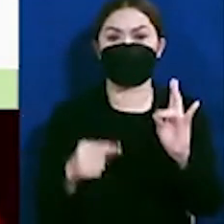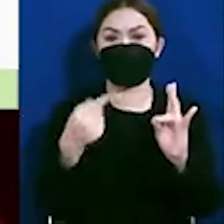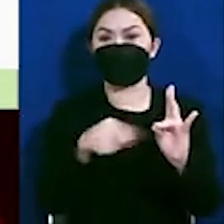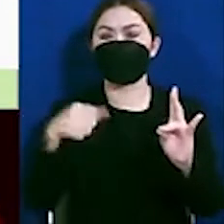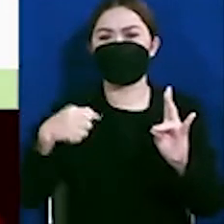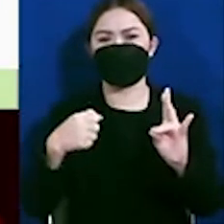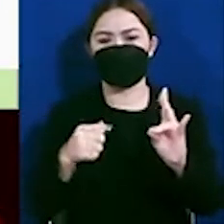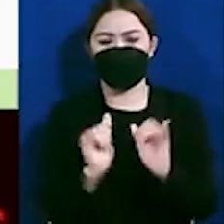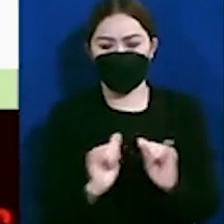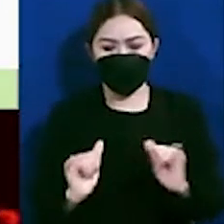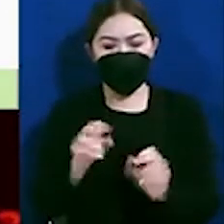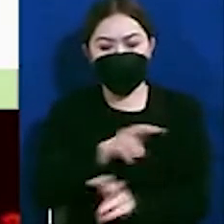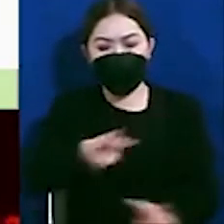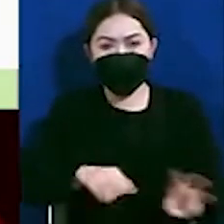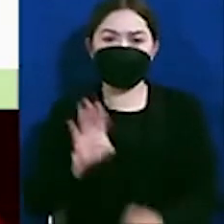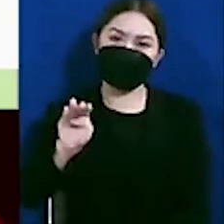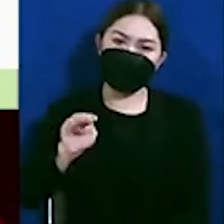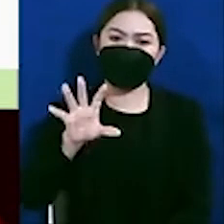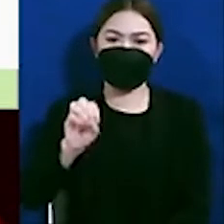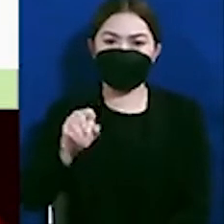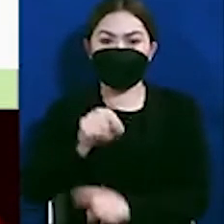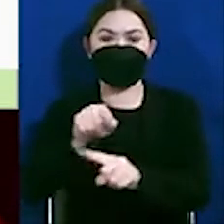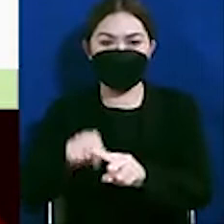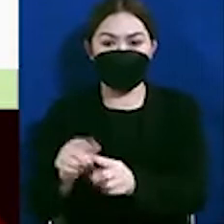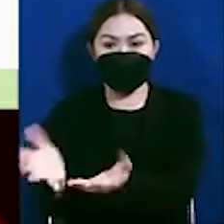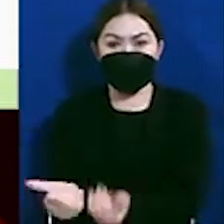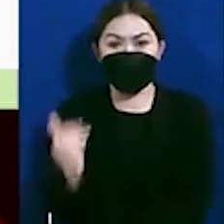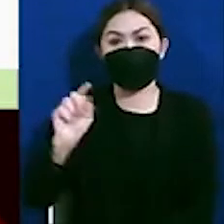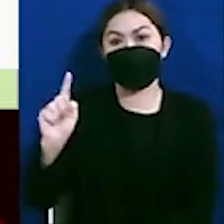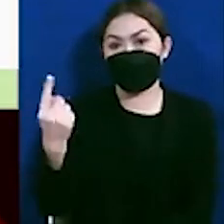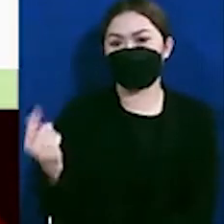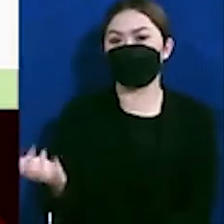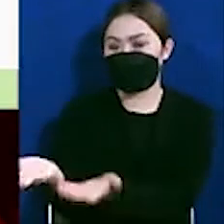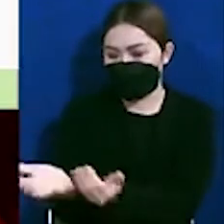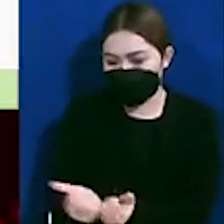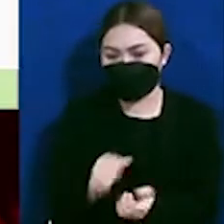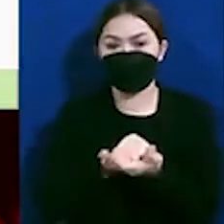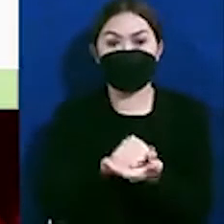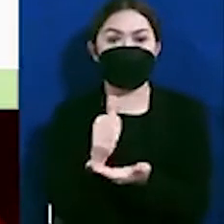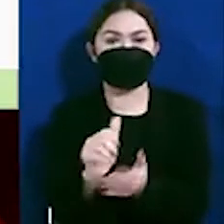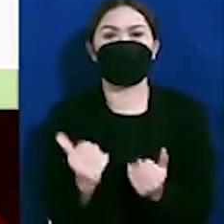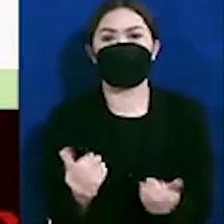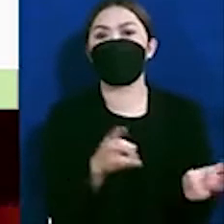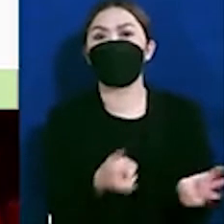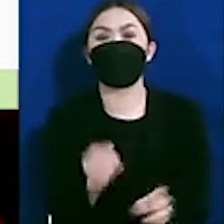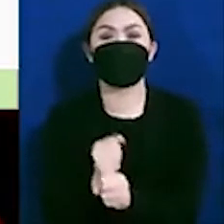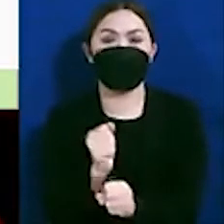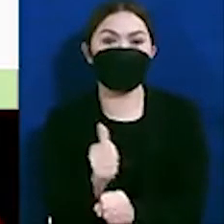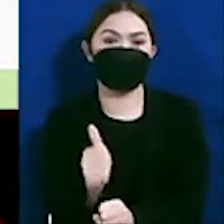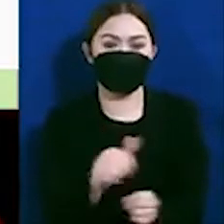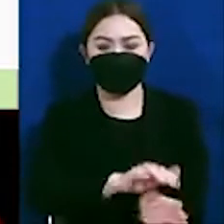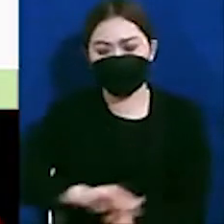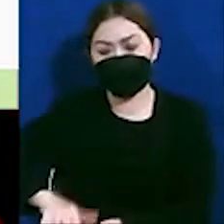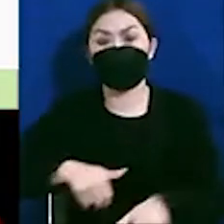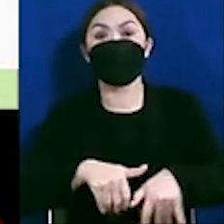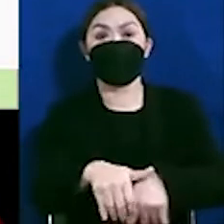อาจจะ 40ถึง 50เปอร์เซ็นต์เลยเนี่ยมารับผู้ป่วยใหม่ได้นะครับวันนี้ก็เป็นสิ่งที่เราทำกันอยู่สำหรับเรื่องชุมชนเนี่ยนะครับ